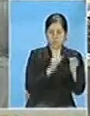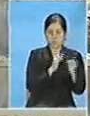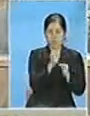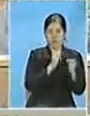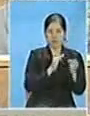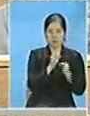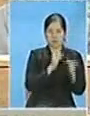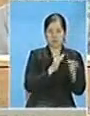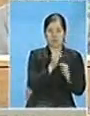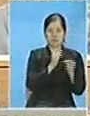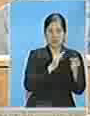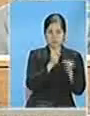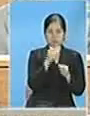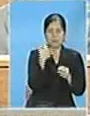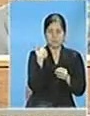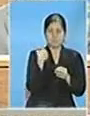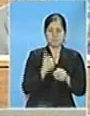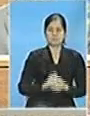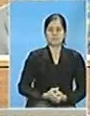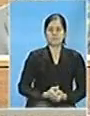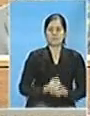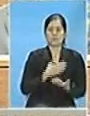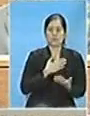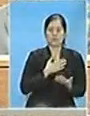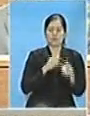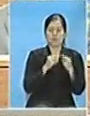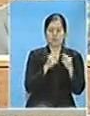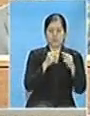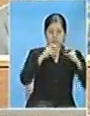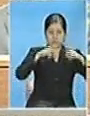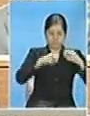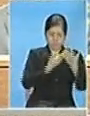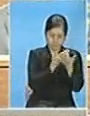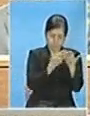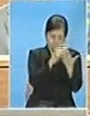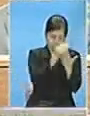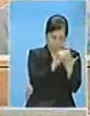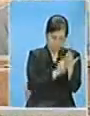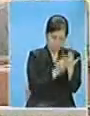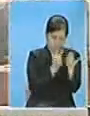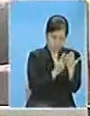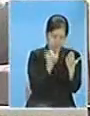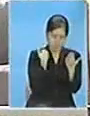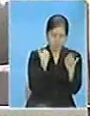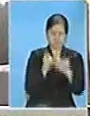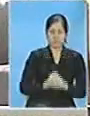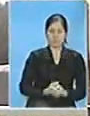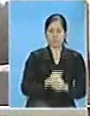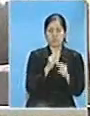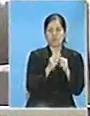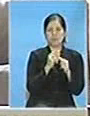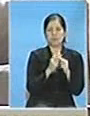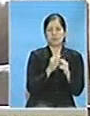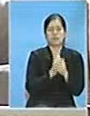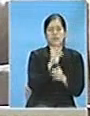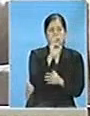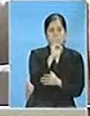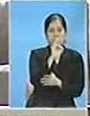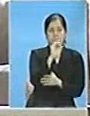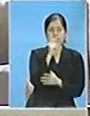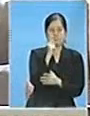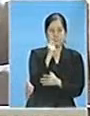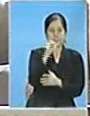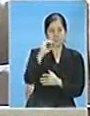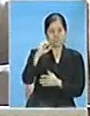กว่าจะเอาไปพูดวันพรุ่งนี้นะครับผมก็อุตส่าห์ไปค้นมาให้นะท่านนะครับว่าโพเดอร์น่ะคืออะไรนะครับ FAO บอกว่าโพเดอร์เนี่ยน